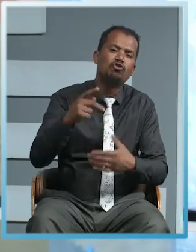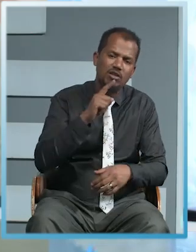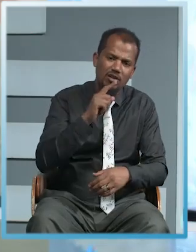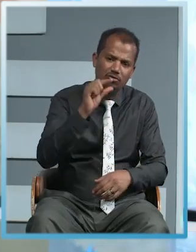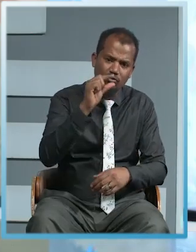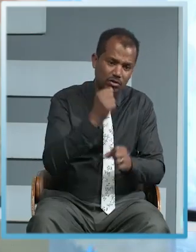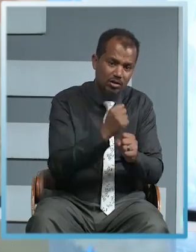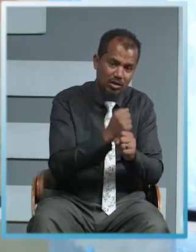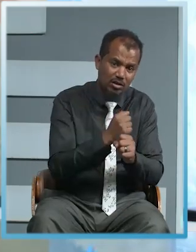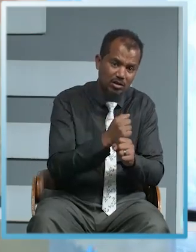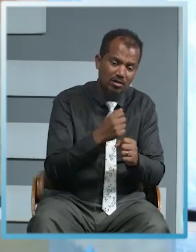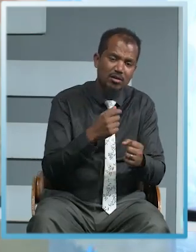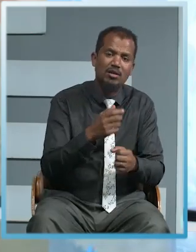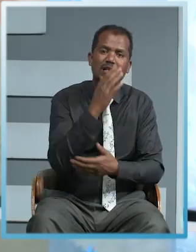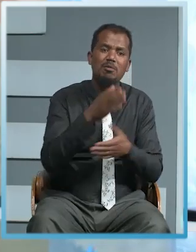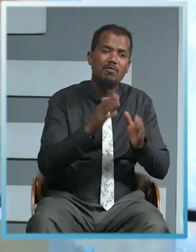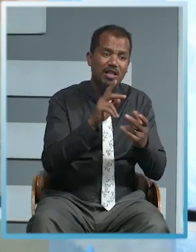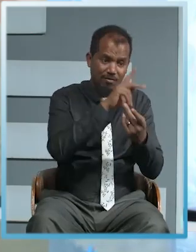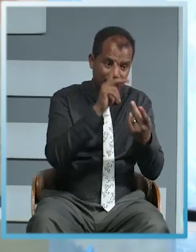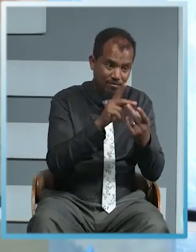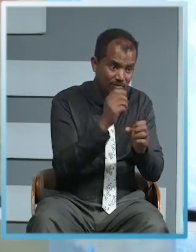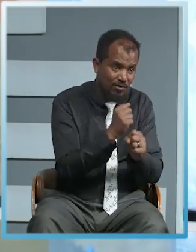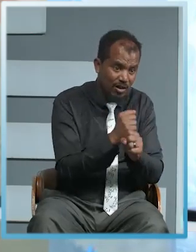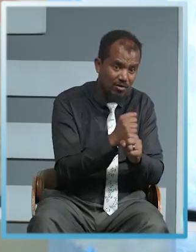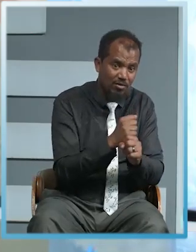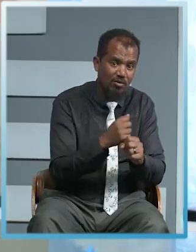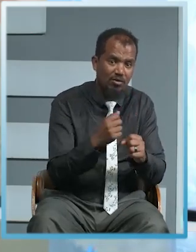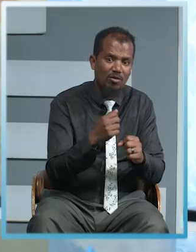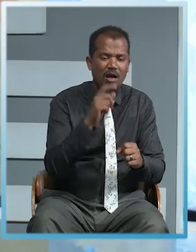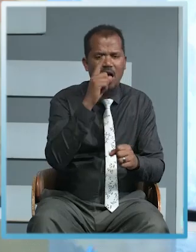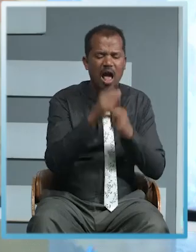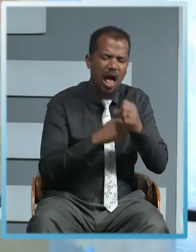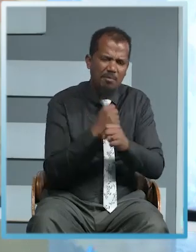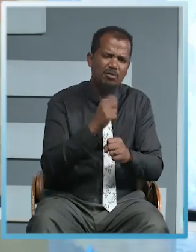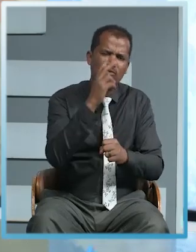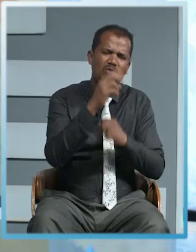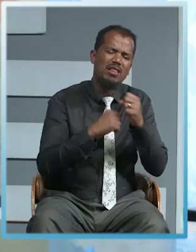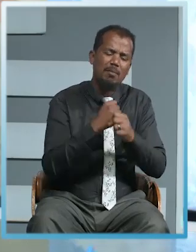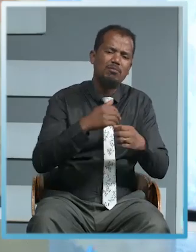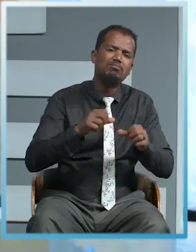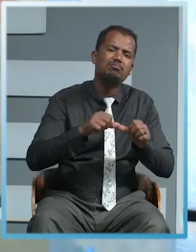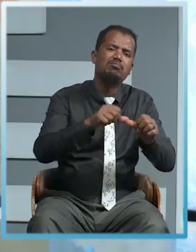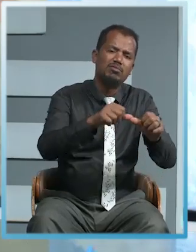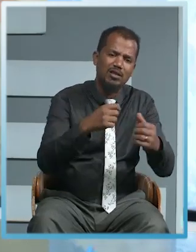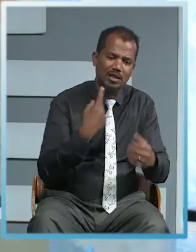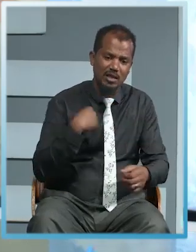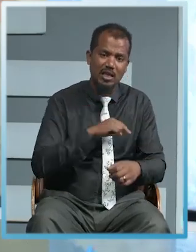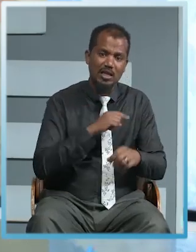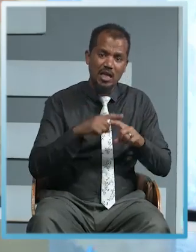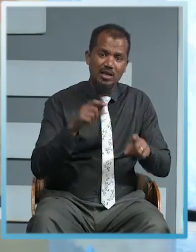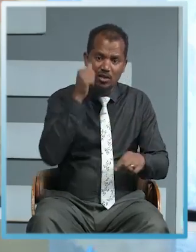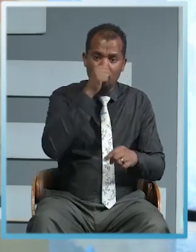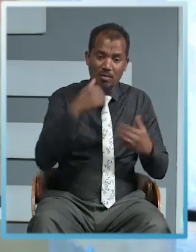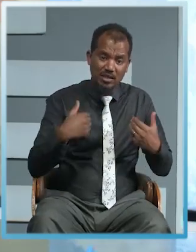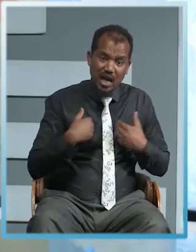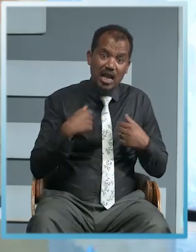ናቸው የተወሰነ ስራ ሰርተው እግዚአብሔር ቢፈቅድ የተሳካ ስራ ሰርተው አመት ሁለት አመት ከዚህ በኋላ ይሄዳሉ ማለት ነው። ይሄኛው ስራ ግን